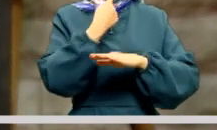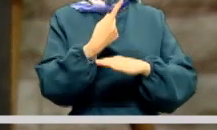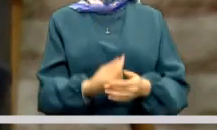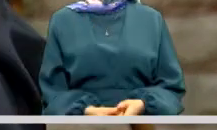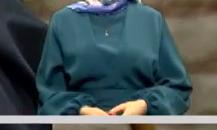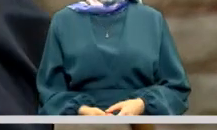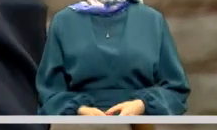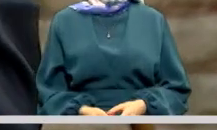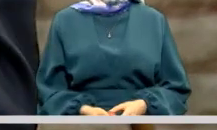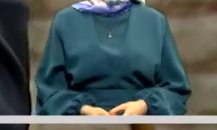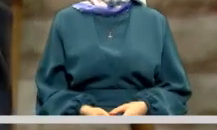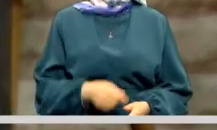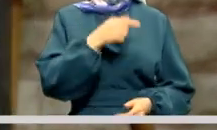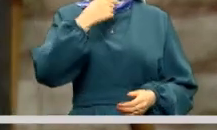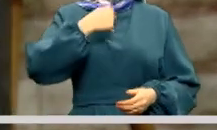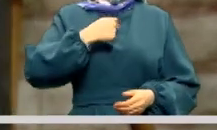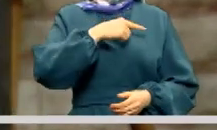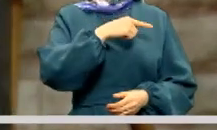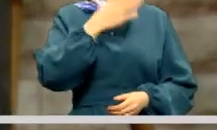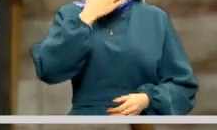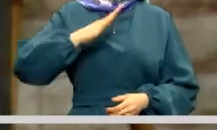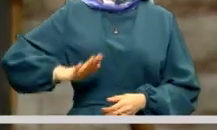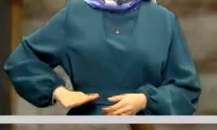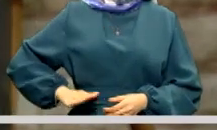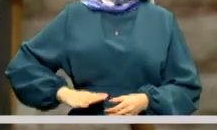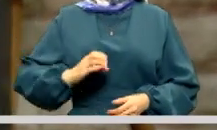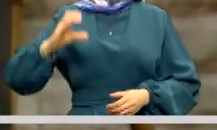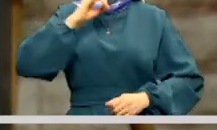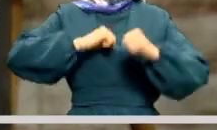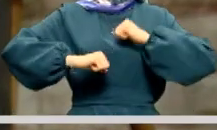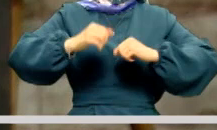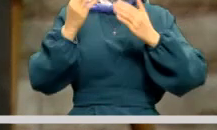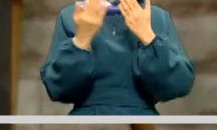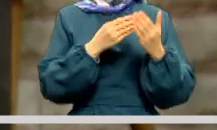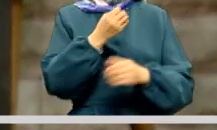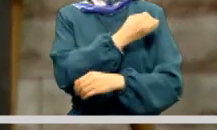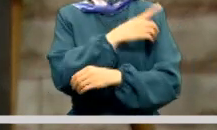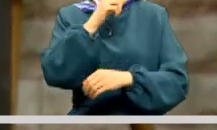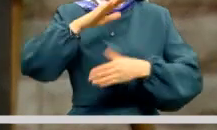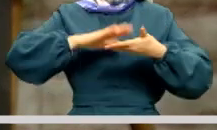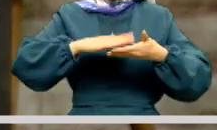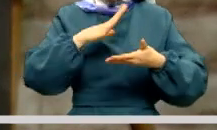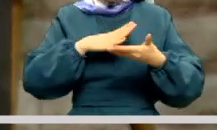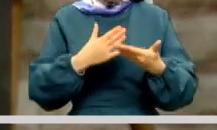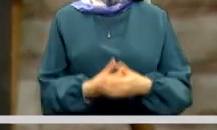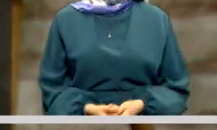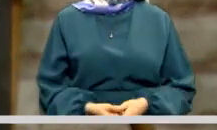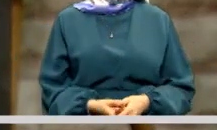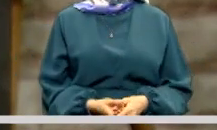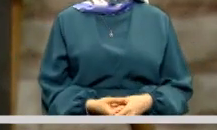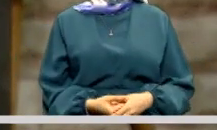öğrenciyken ilahiyat fakültesinde okurken sınıfta bir arkadaşımız belki istiyorsa kulakları çınlasın diye hatırlatmak istiyorum